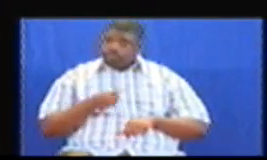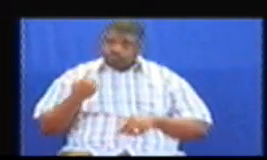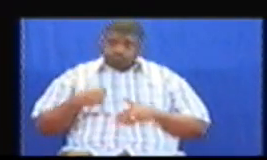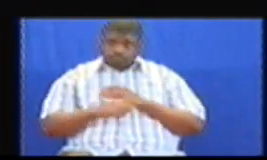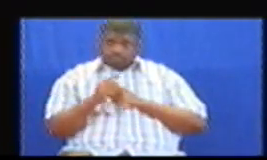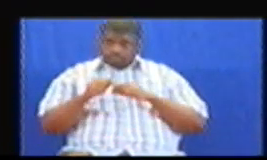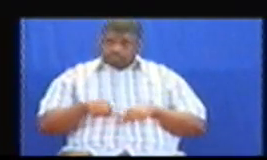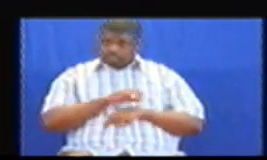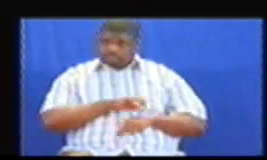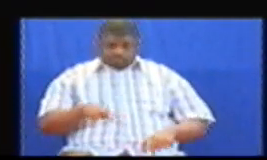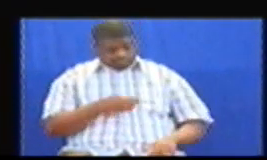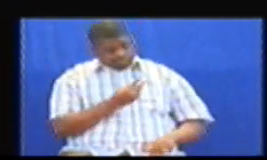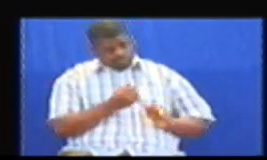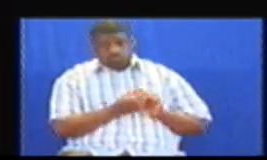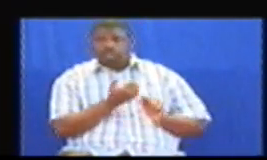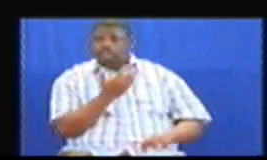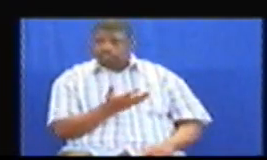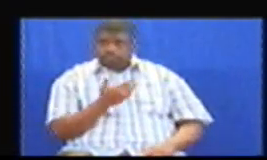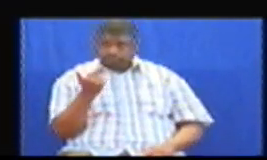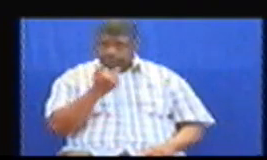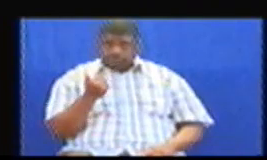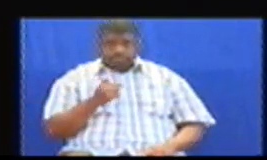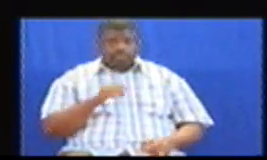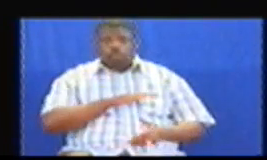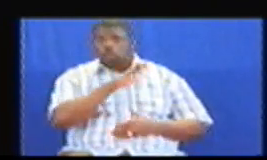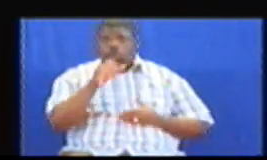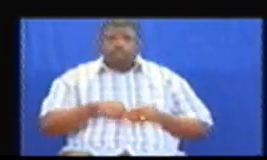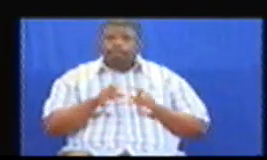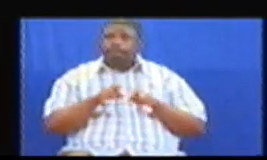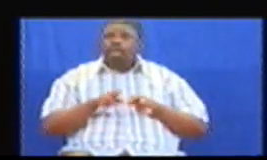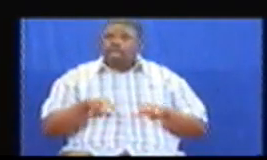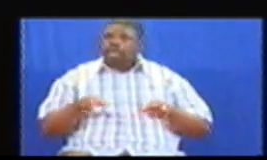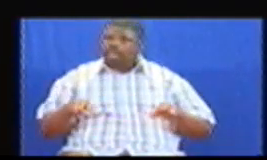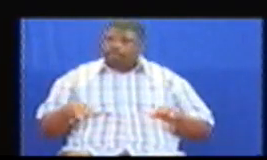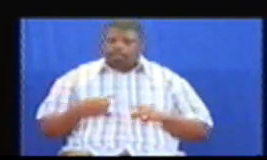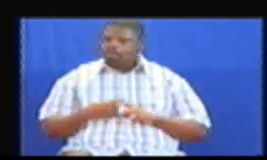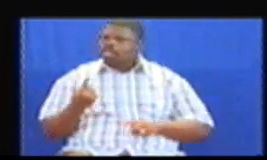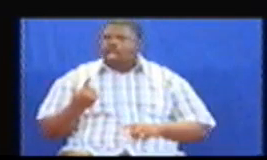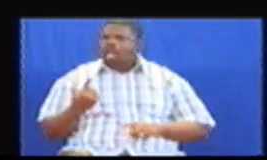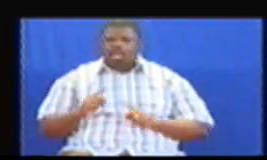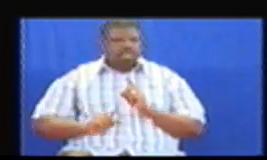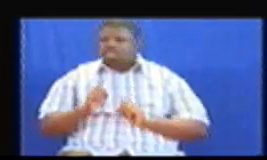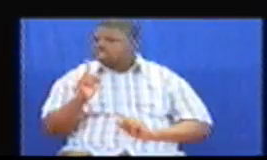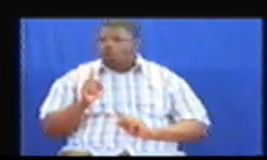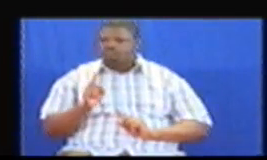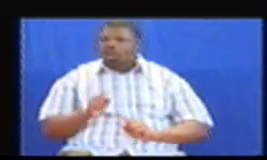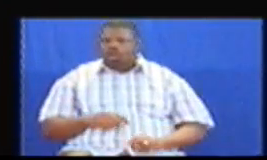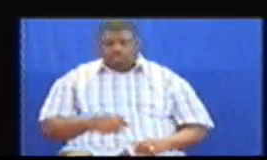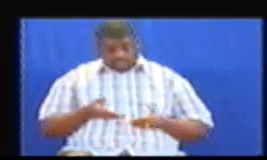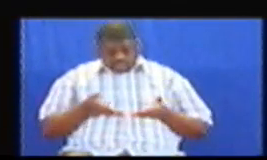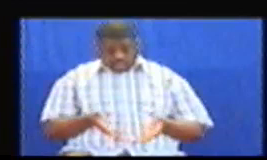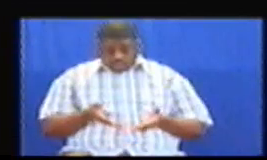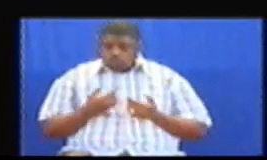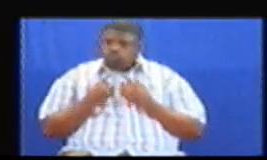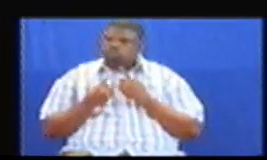hapa 2015, Tanzania nzima ilikuwa na mahakama ambazo hazizidi 100 kwenye 80, na leo ninavyozungumza